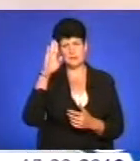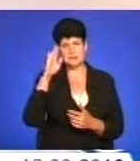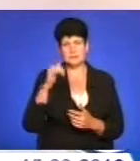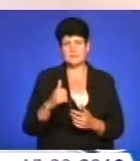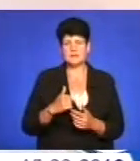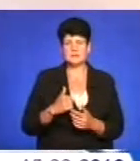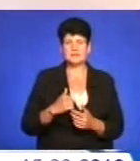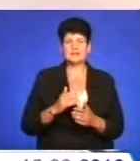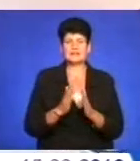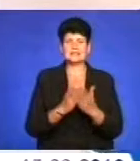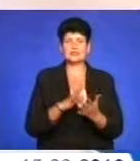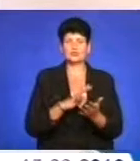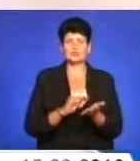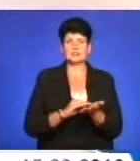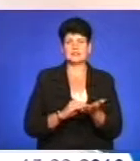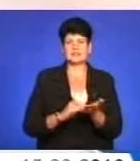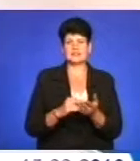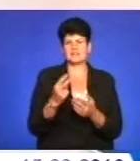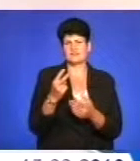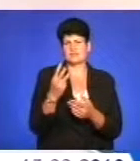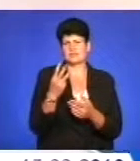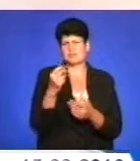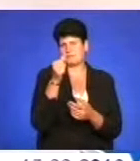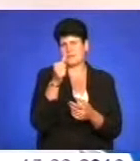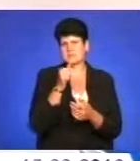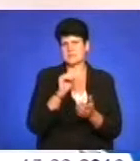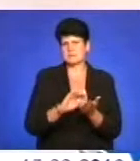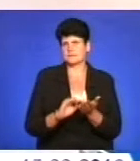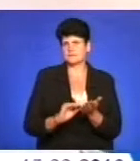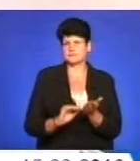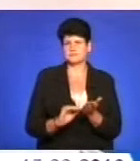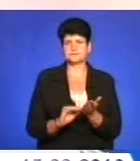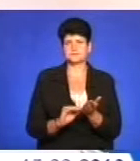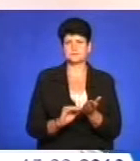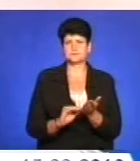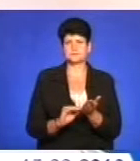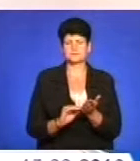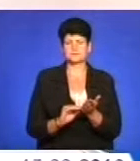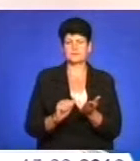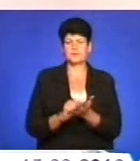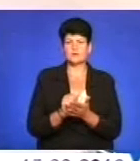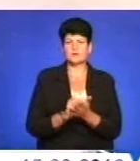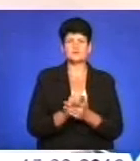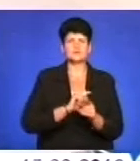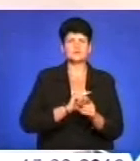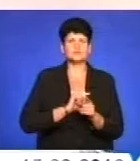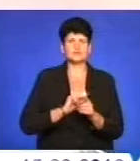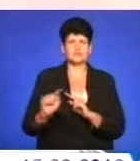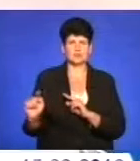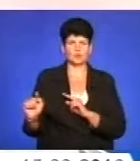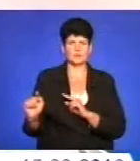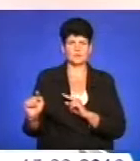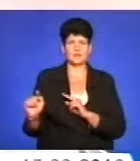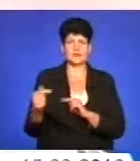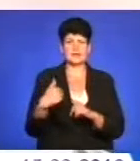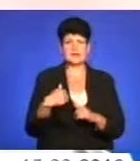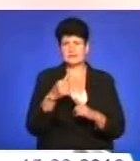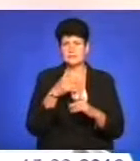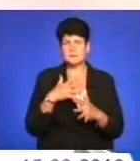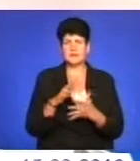була написана майже за 2-3 місяці. Вийшло дуже швидко, тому що я не міг